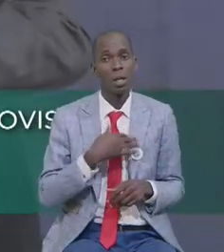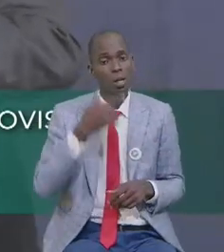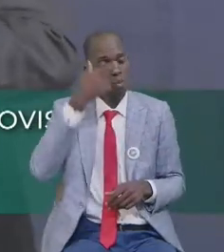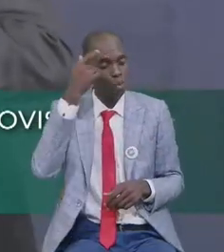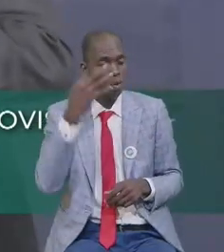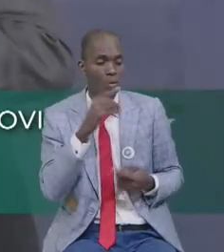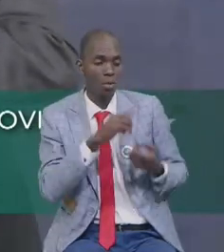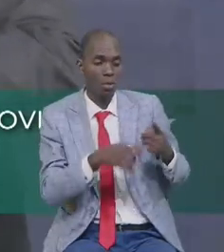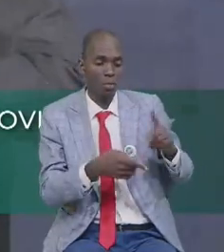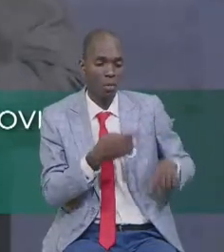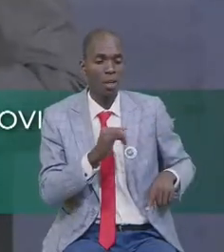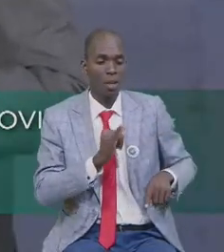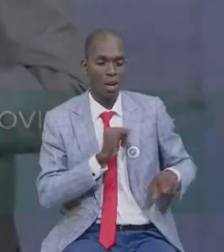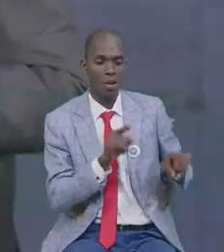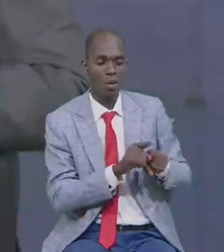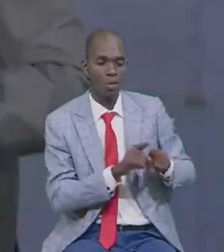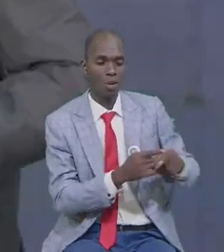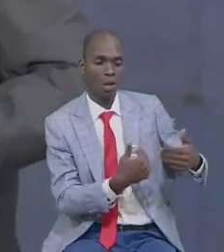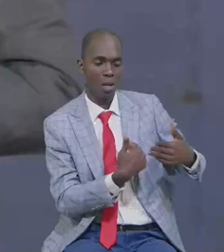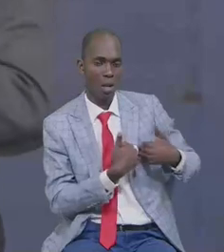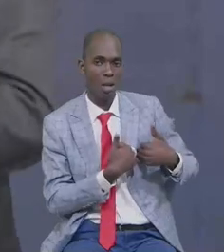à cause de l'ami aussi que j'ai,